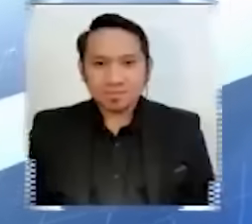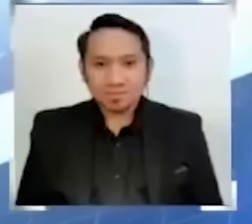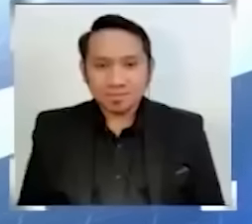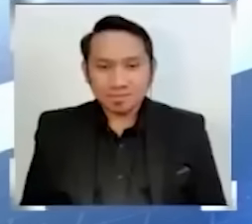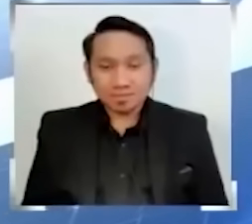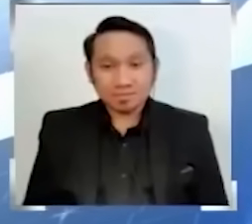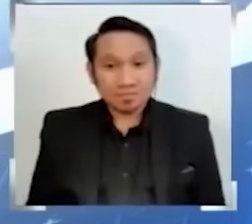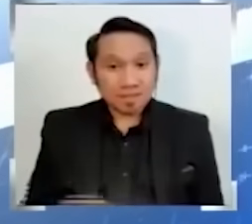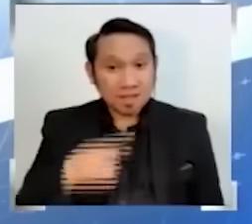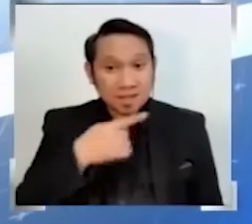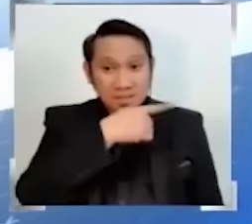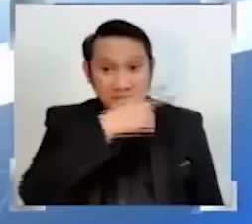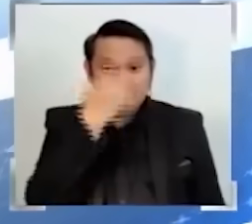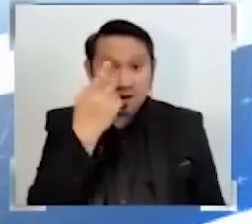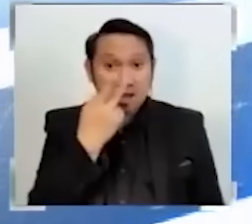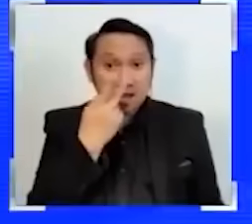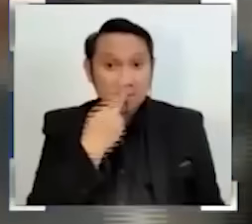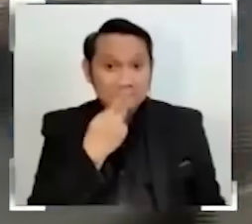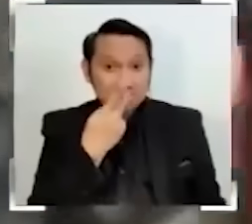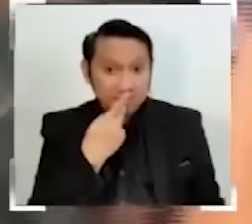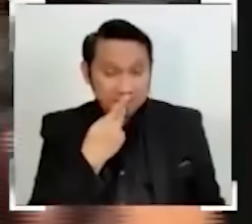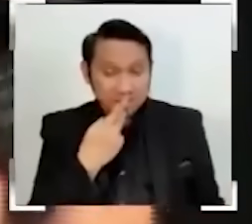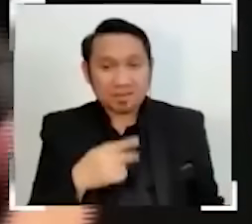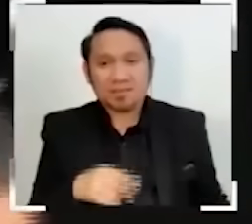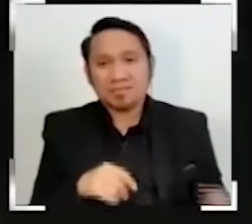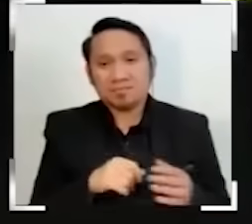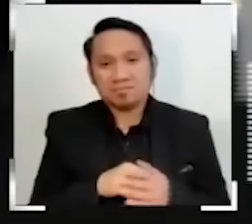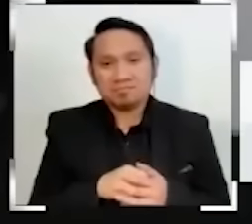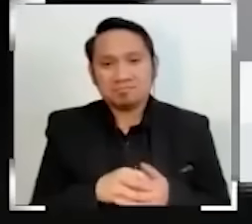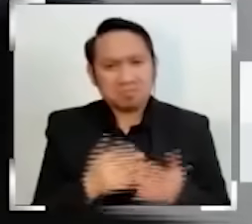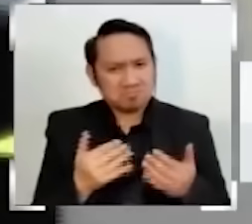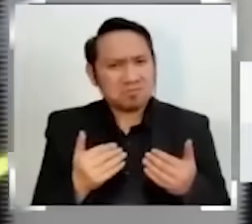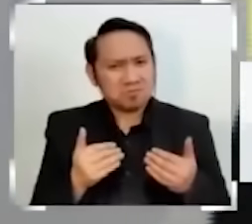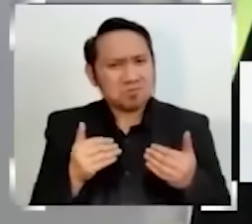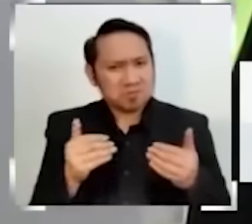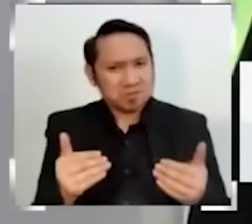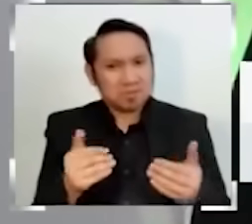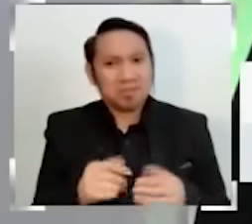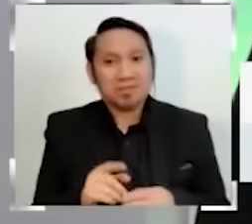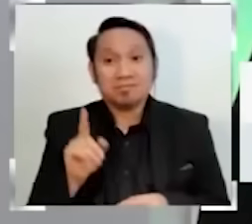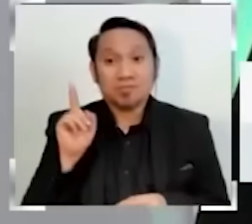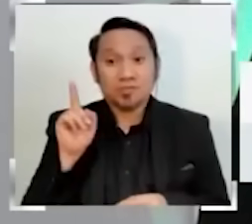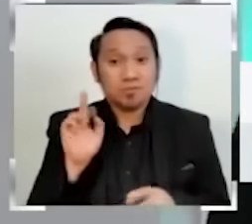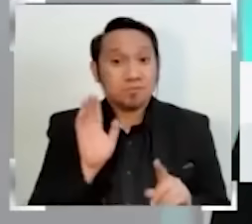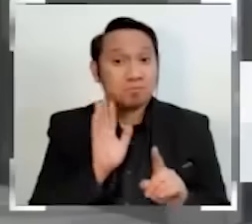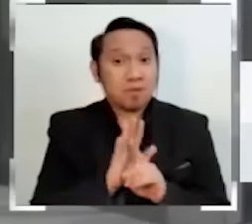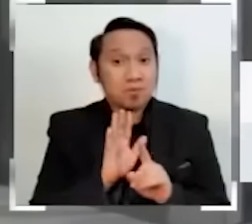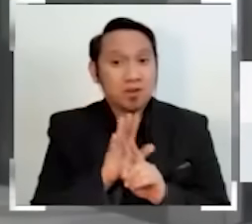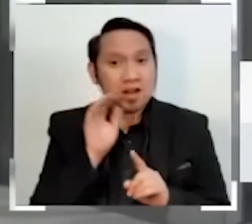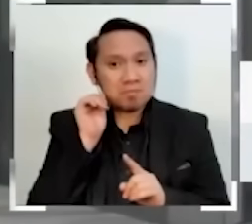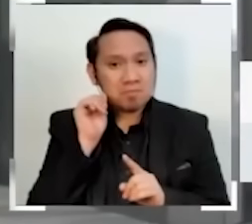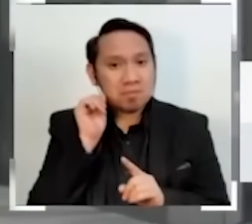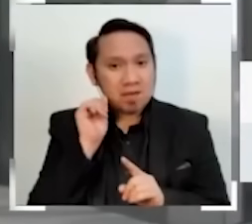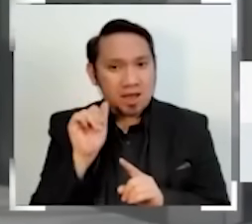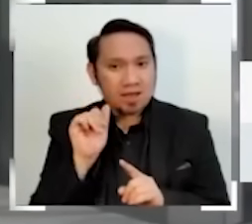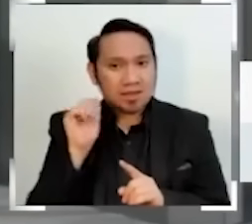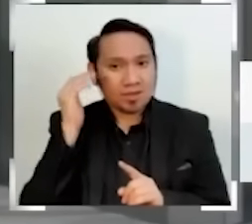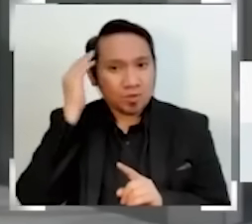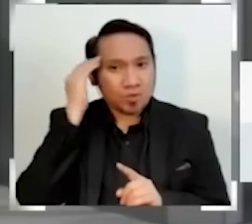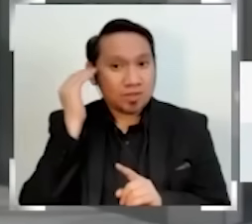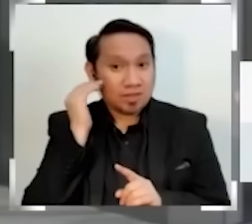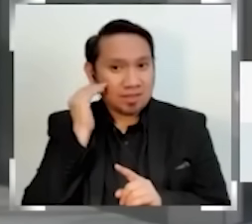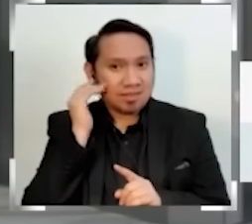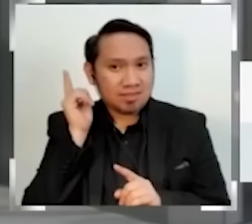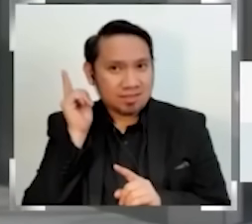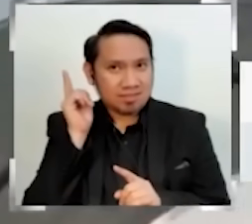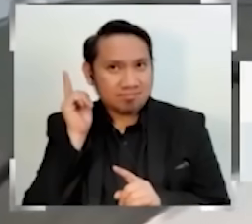Blackpink is still in YG's area. Nag-renew ng kontrata ang Korean superstar sa kanilang label na YG Entertainment. Sa report